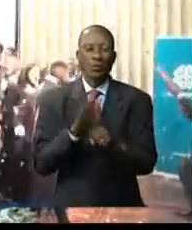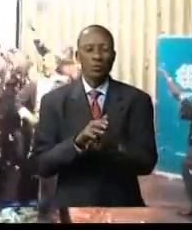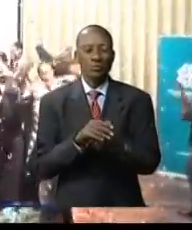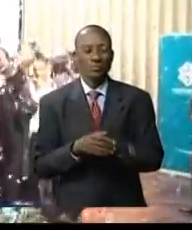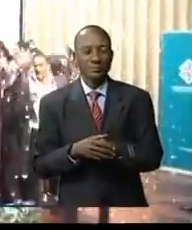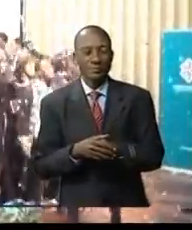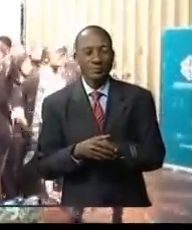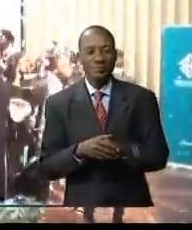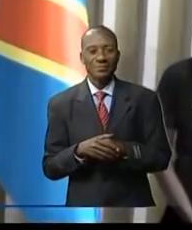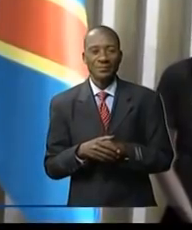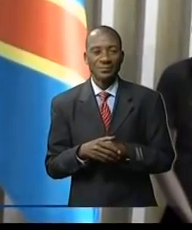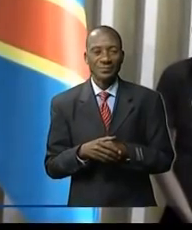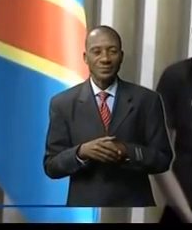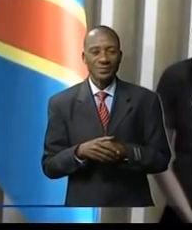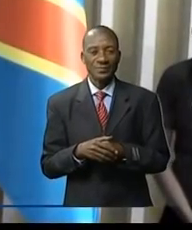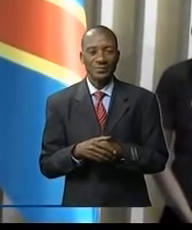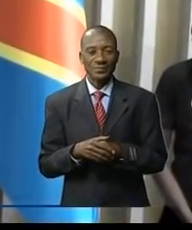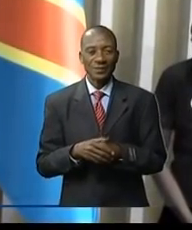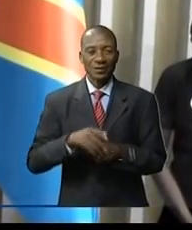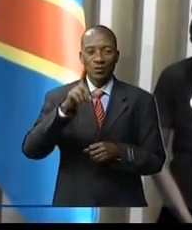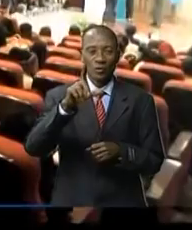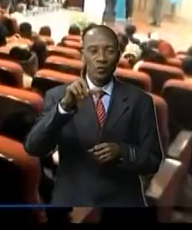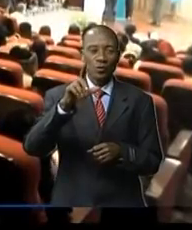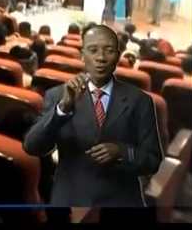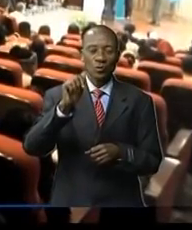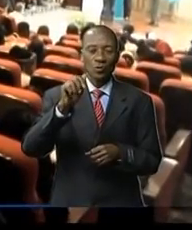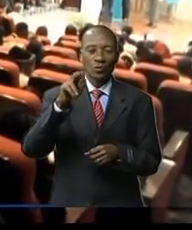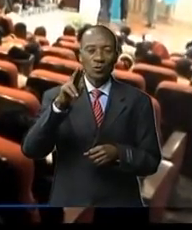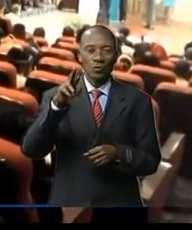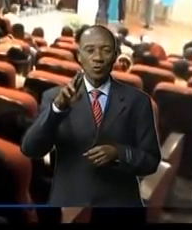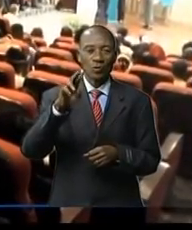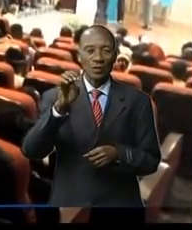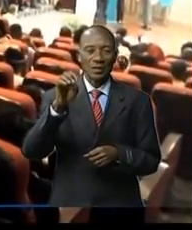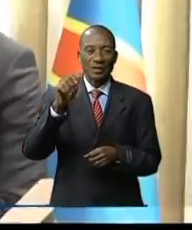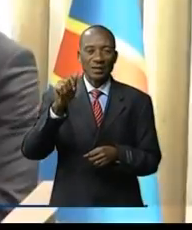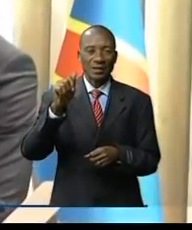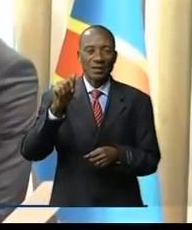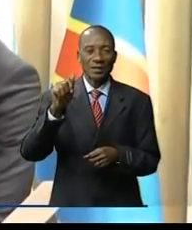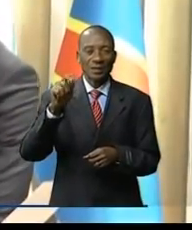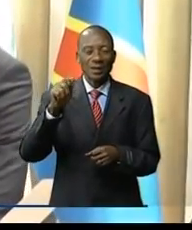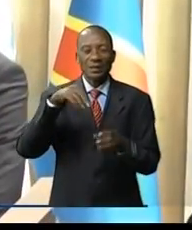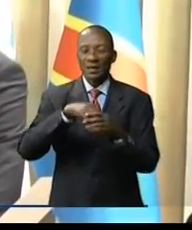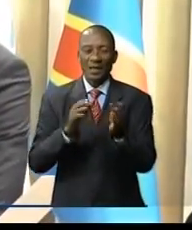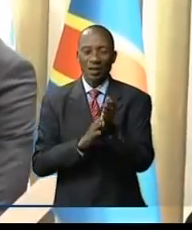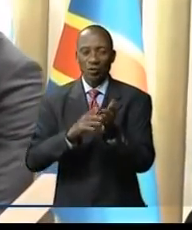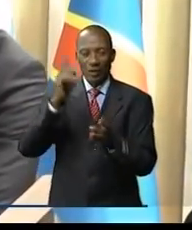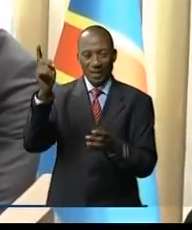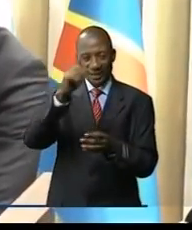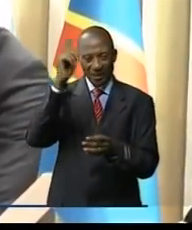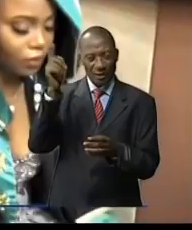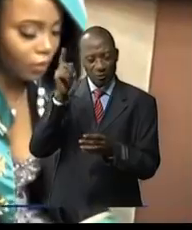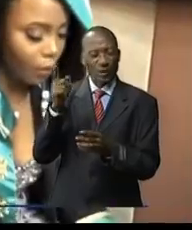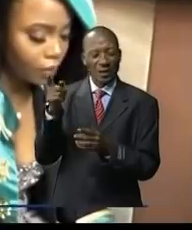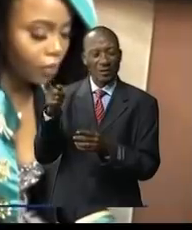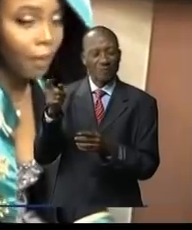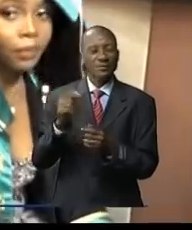Ces 55 lauréats de l'édition 2020-2021 de l'École internationale Marif ont distingué au test et leur soumis et